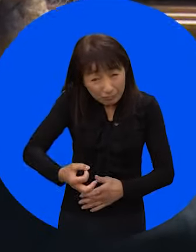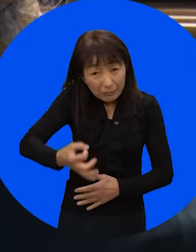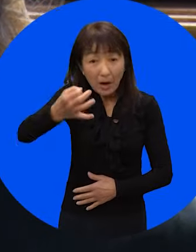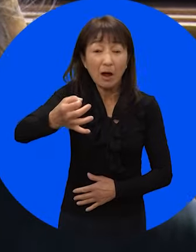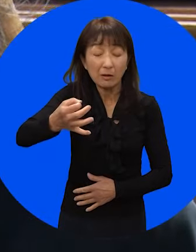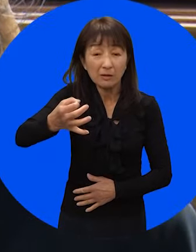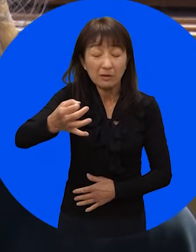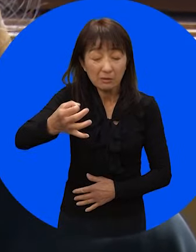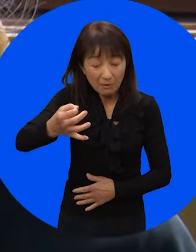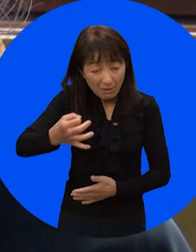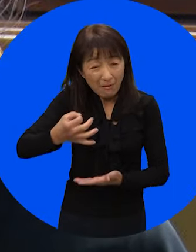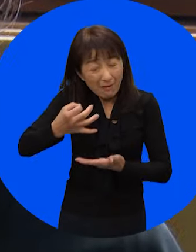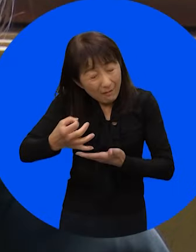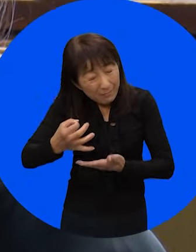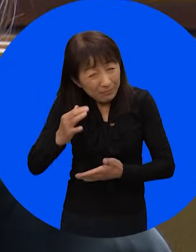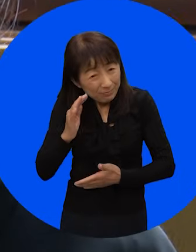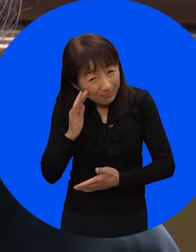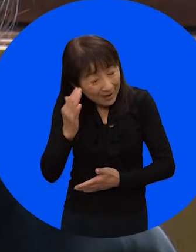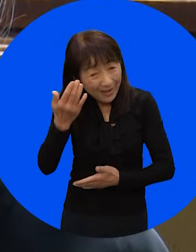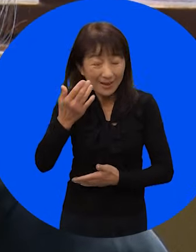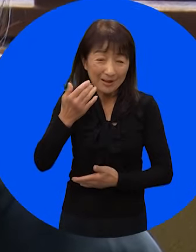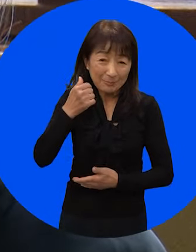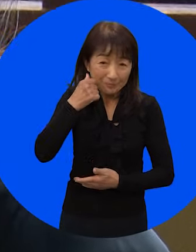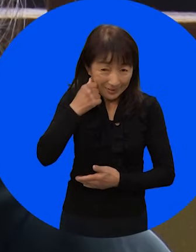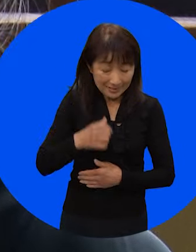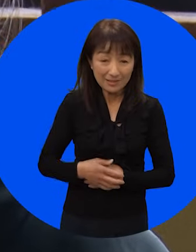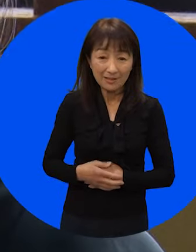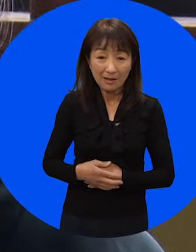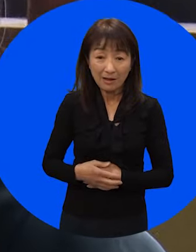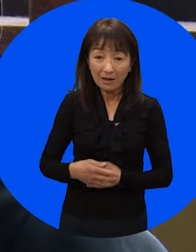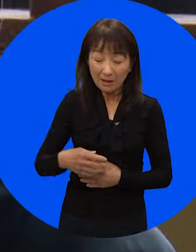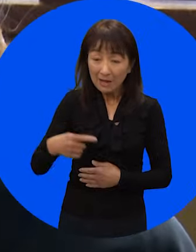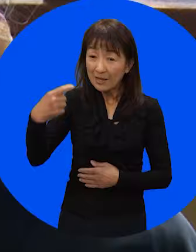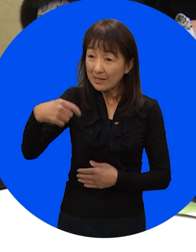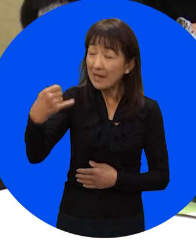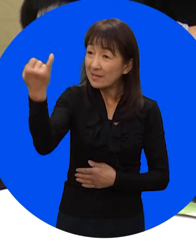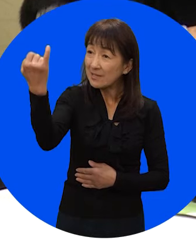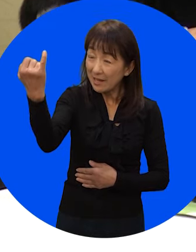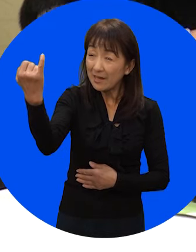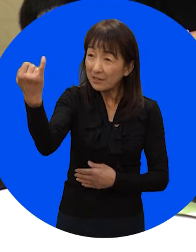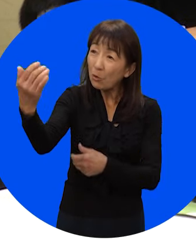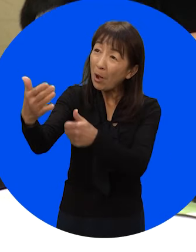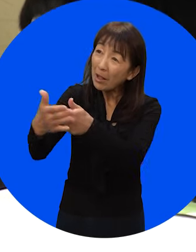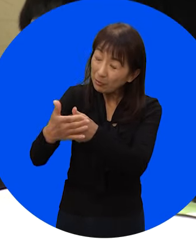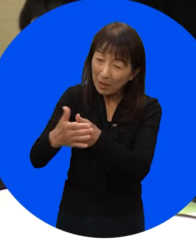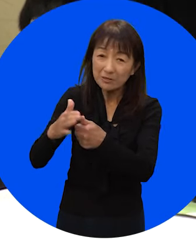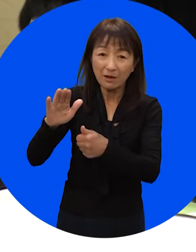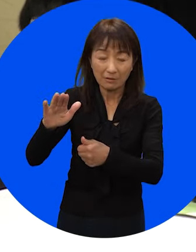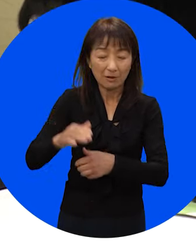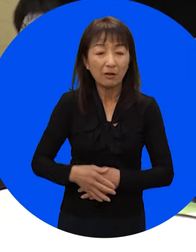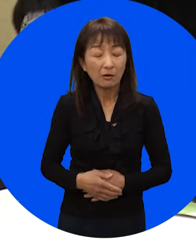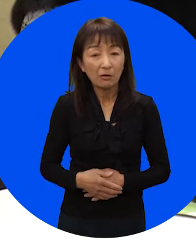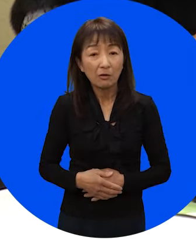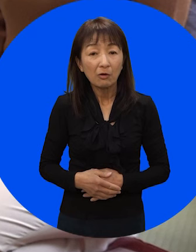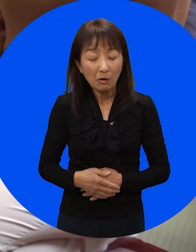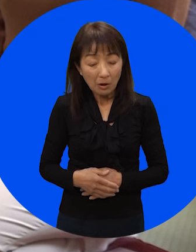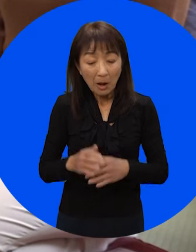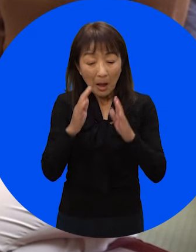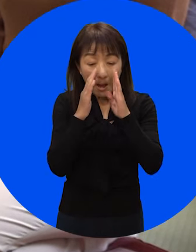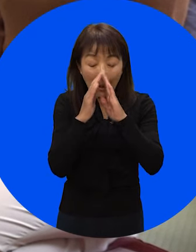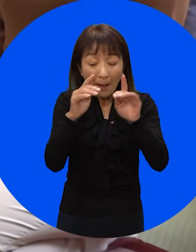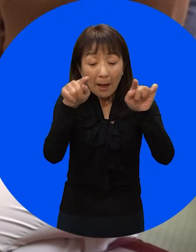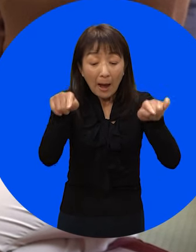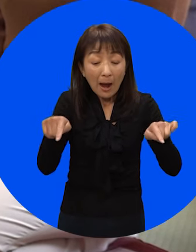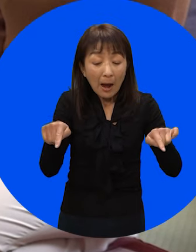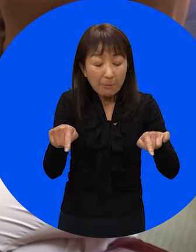を教えていた先生はこんなアドバイスをしてくれました。 銀行とか郵便局とかに勉強